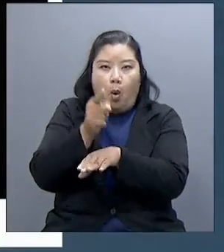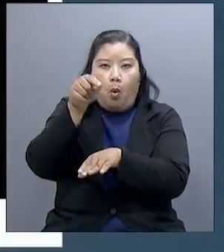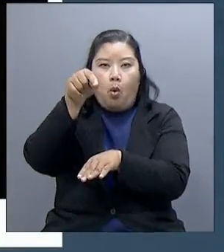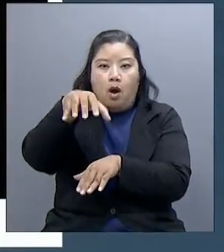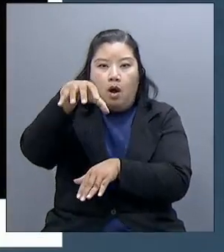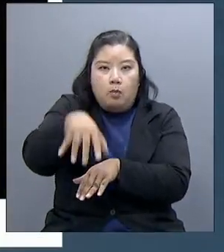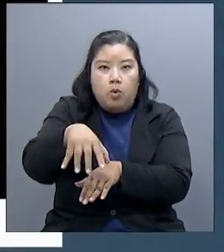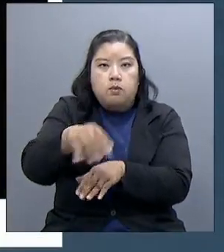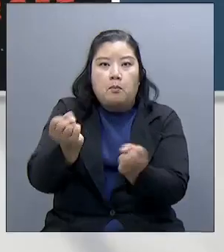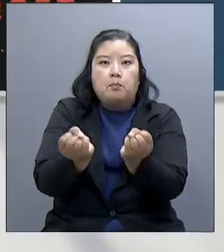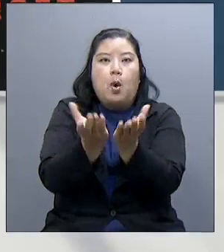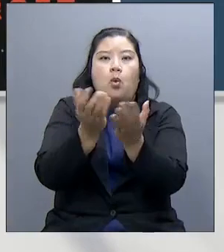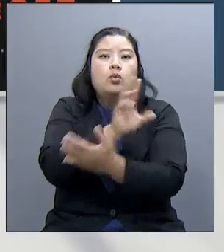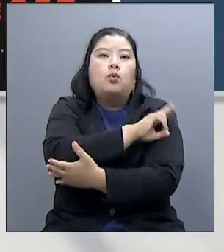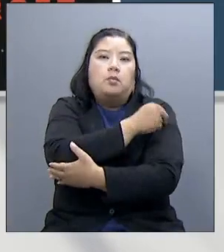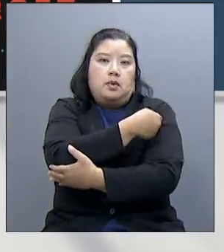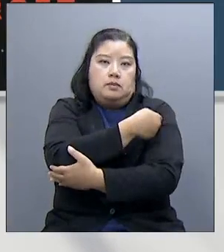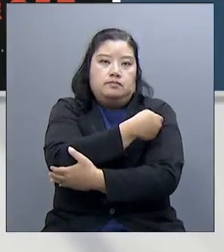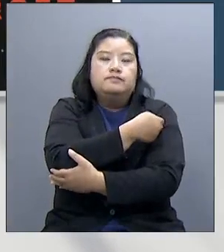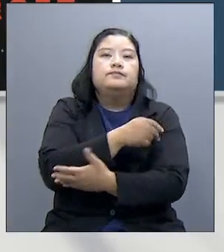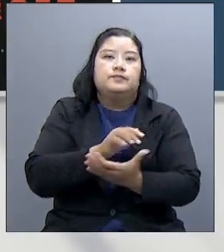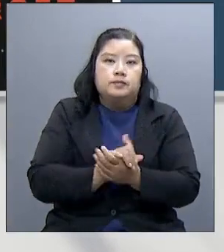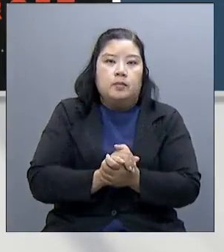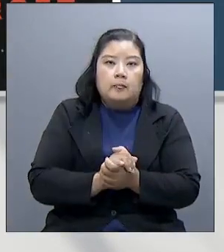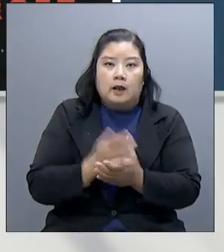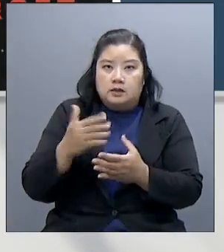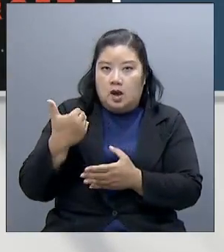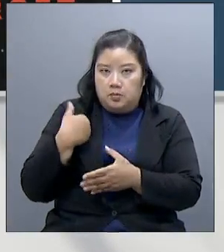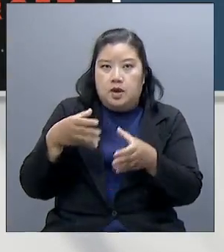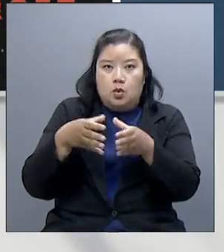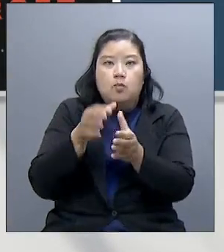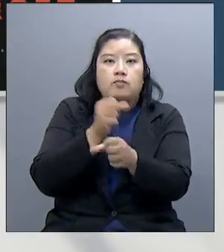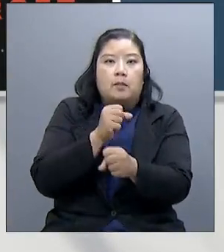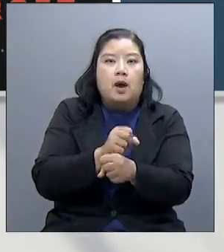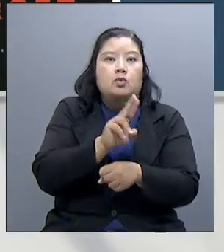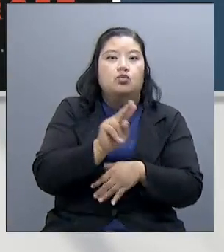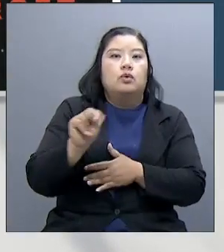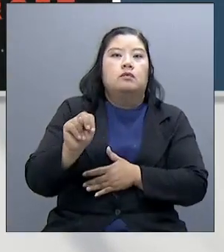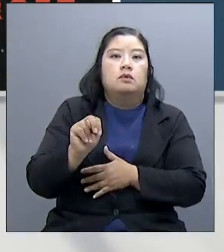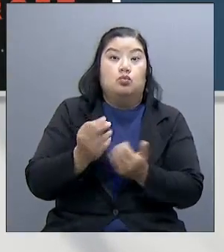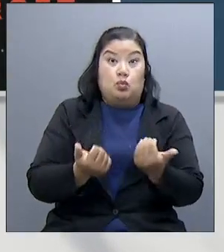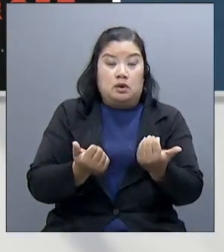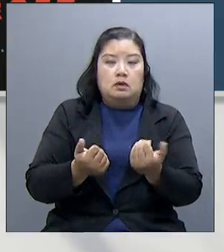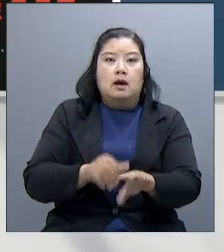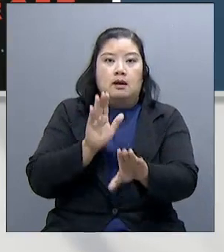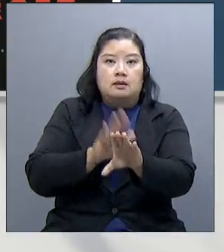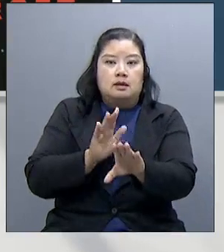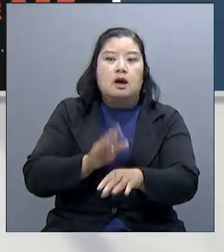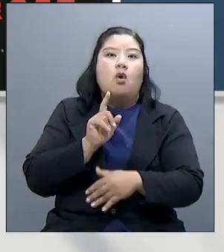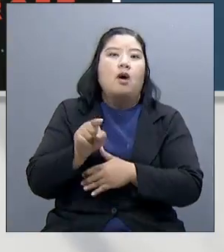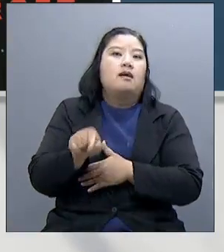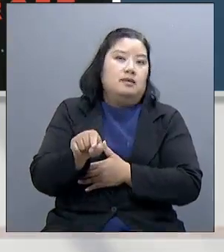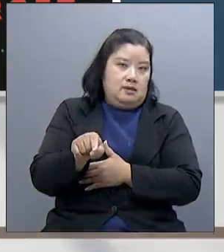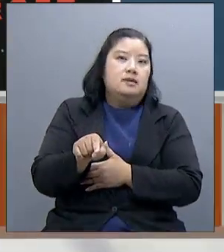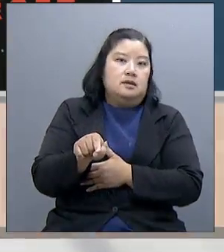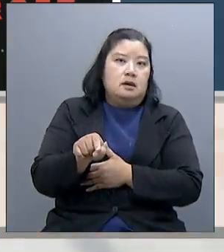าบาลในกาซานะคะคุณผู้ชมคะนอกจากนี้หน่วยงานภายใต้องค์การสหประชาชาติก็ยังได้โจมตีเหตุการณ์ที่เกิดขึ้น